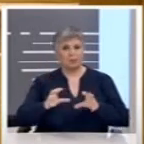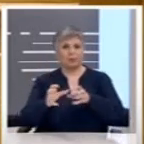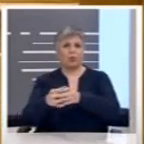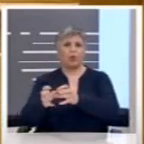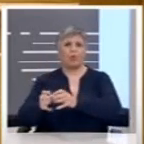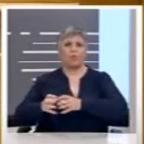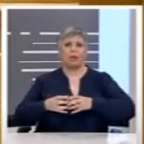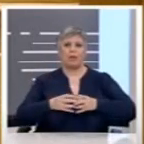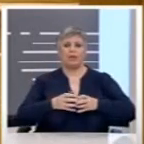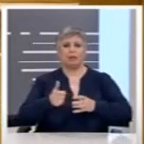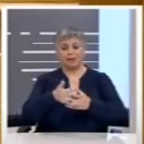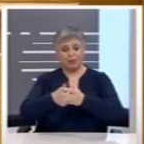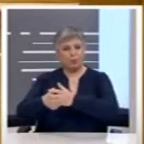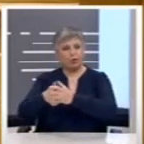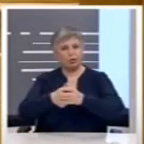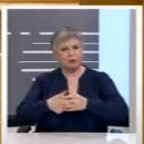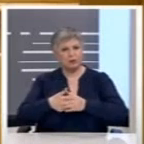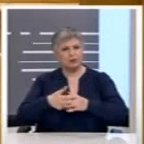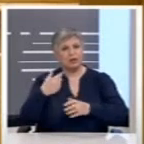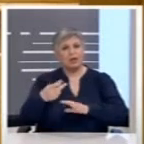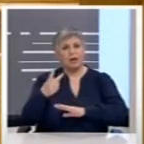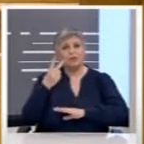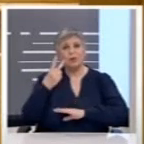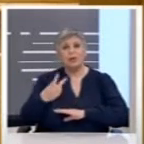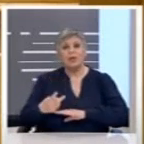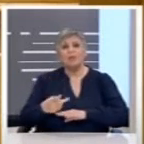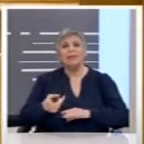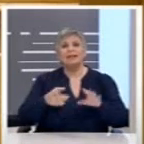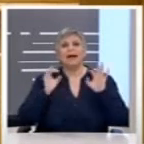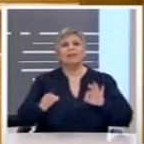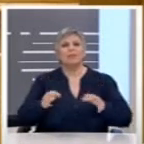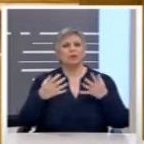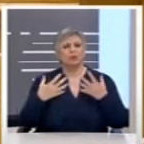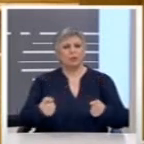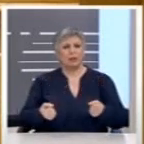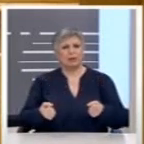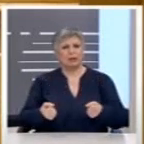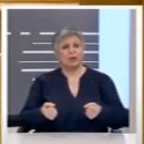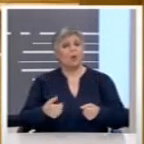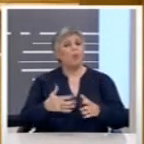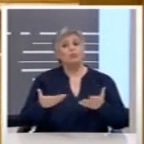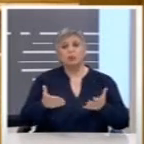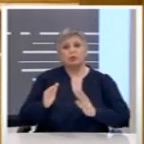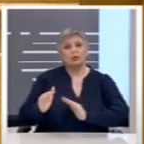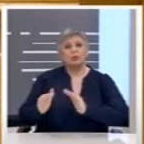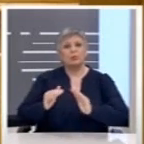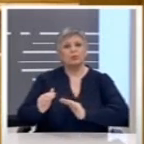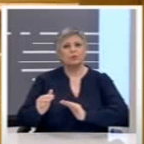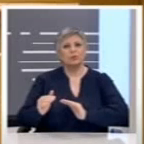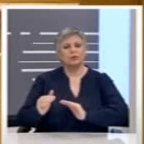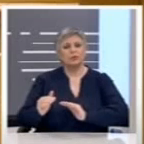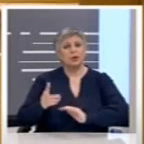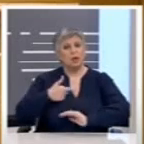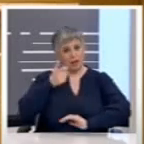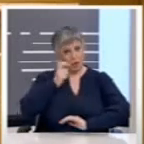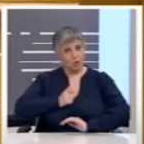καθήκον μας και αυτούς να τους παίρνουμε υπόψη μας στην ίδια την Κύπρο. Και να σας θυμίσω και κάτι. Στο μέλλον στην Κύπρο, και το είπα εγώ στο Γενικό